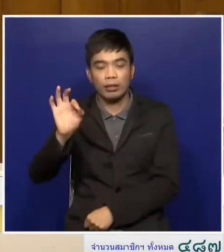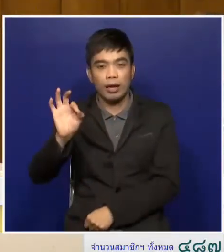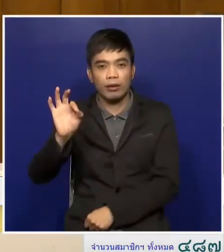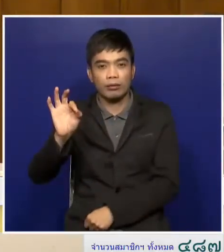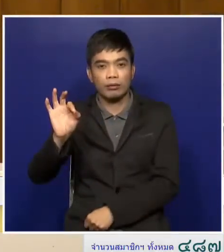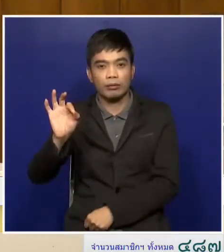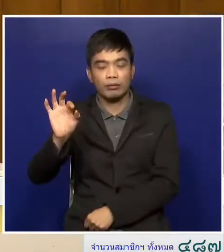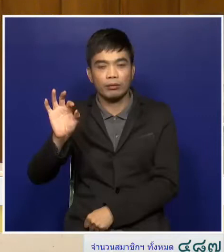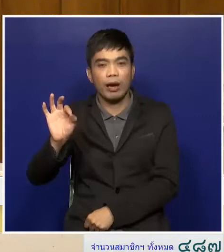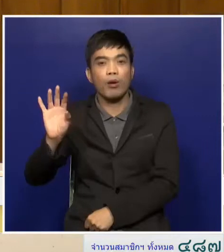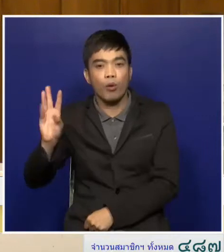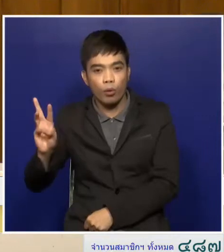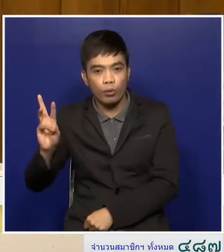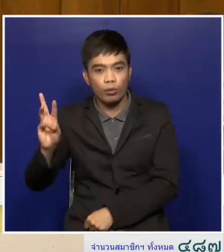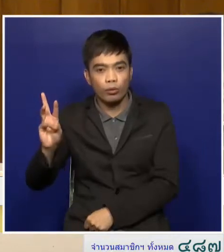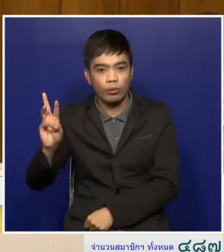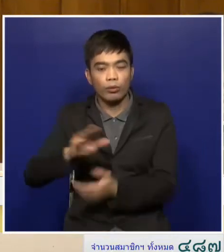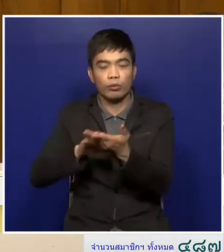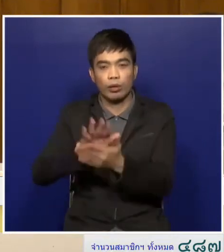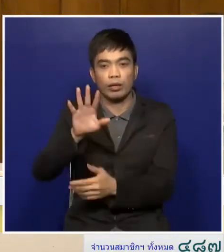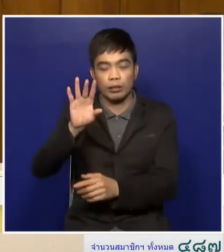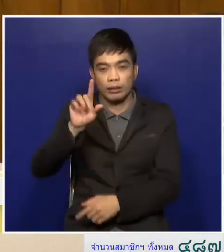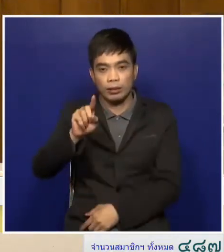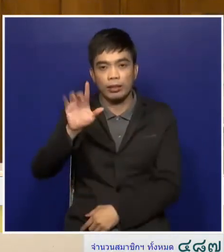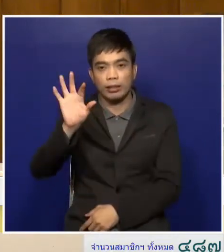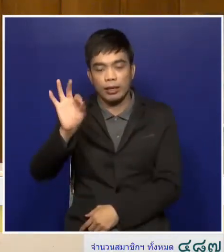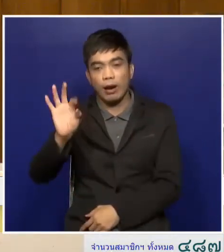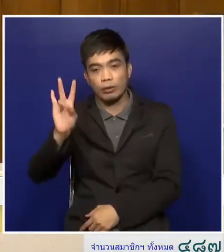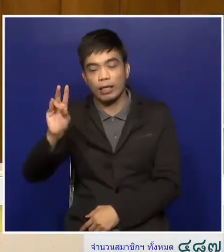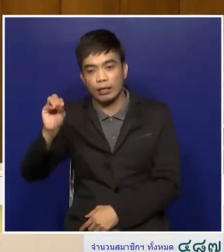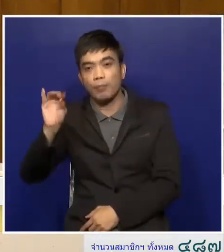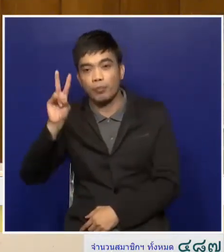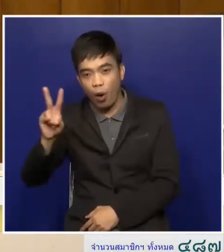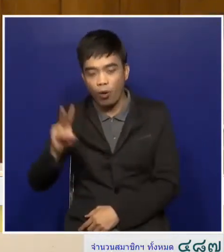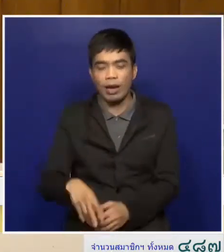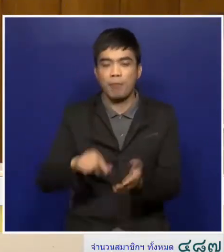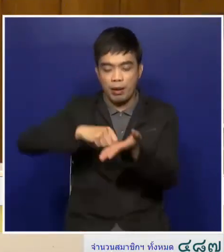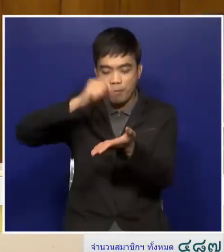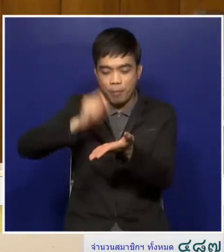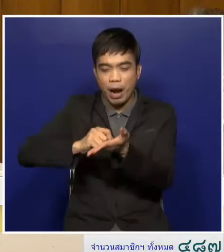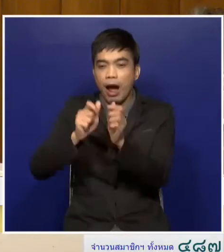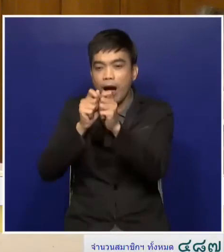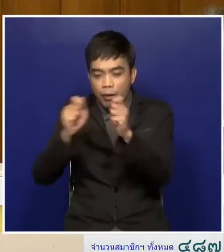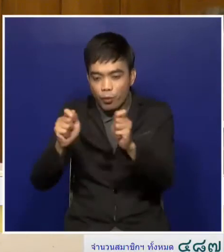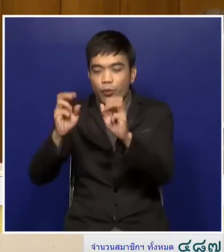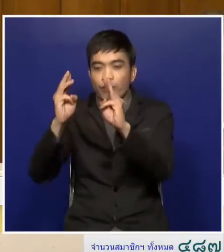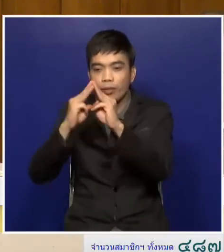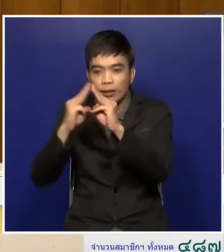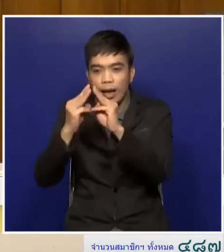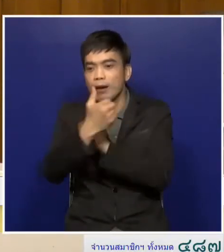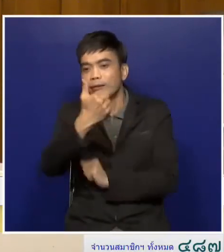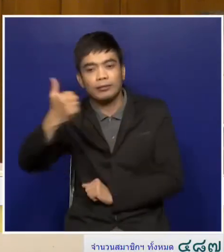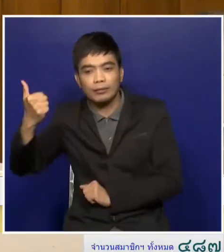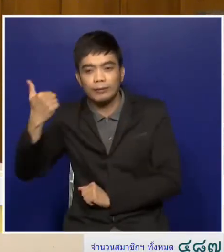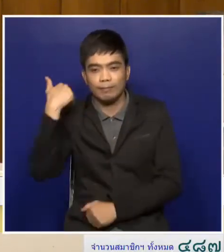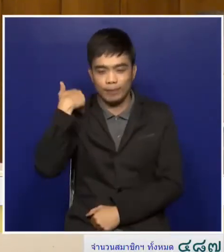เมื่อปี 1972แล้วกยมอัุสัญญา อน ๆ อีกอัุสัญญาเหล่านี้ ทำ